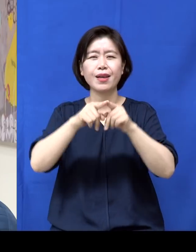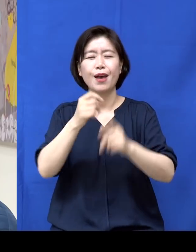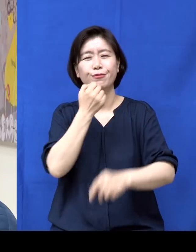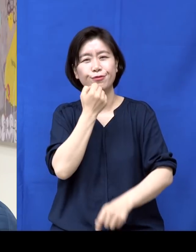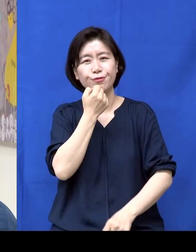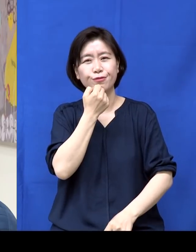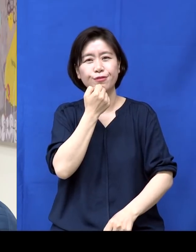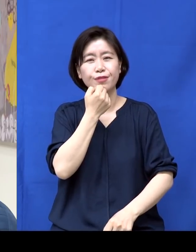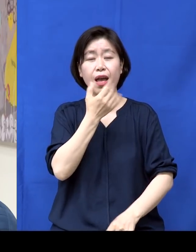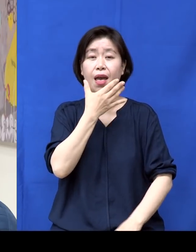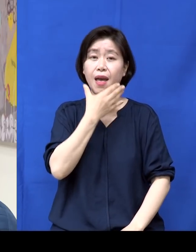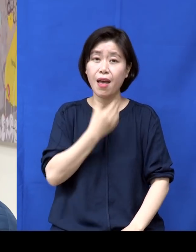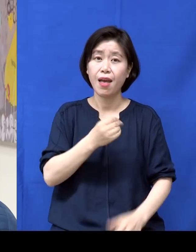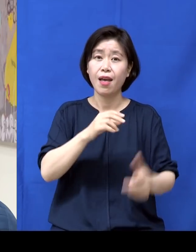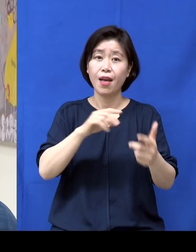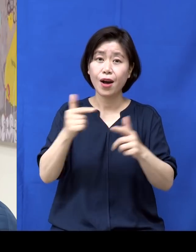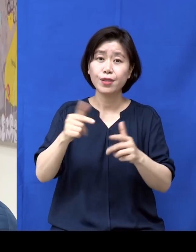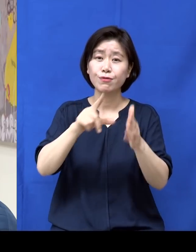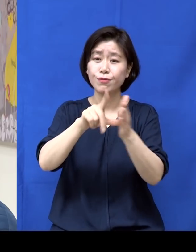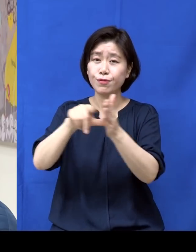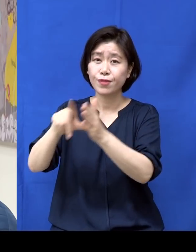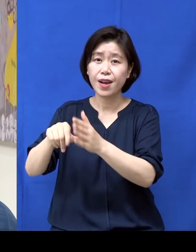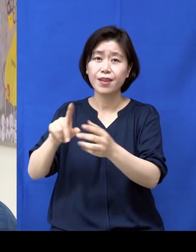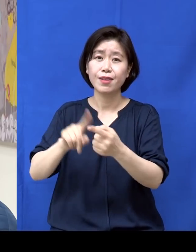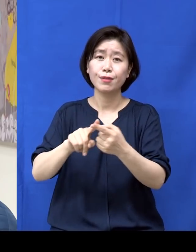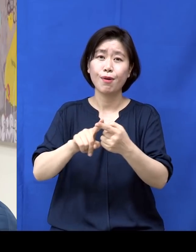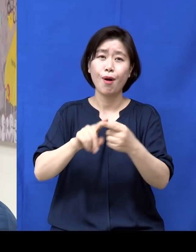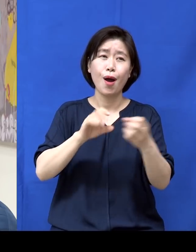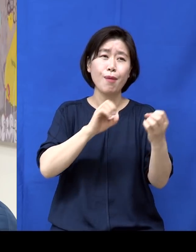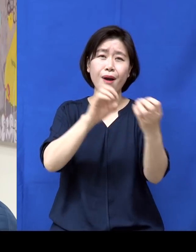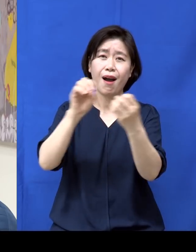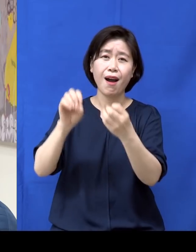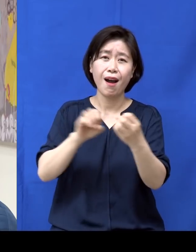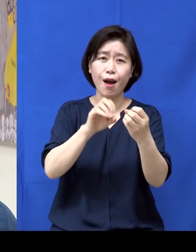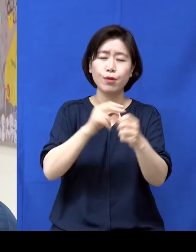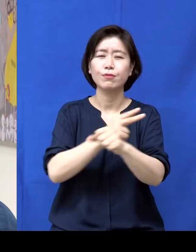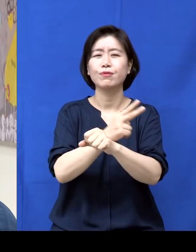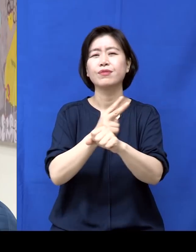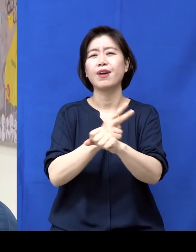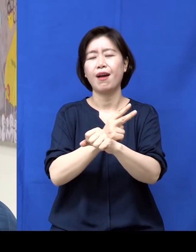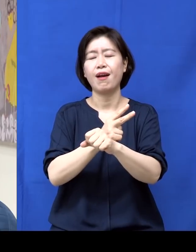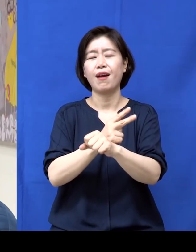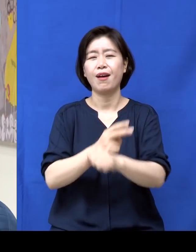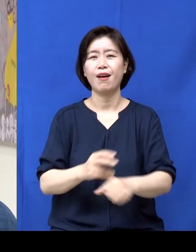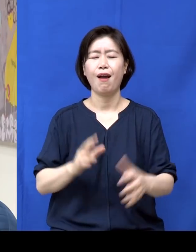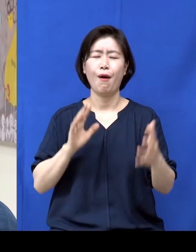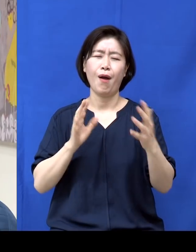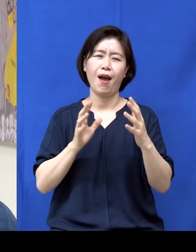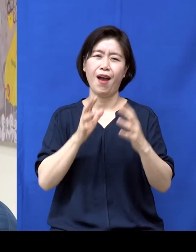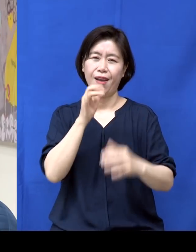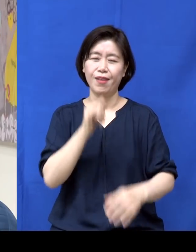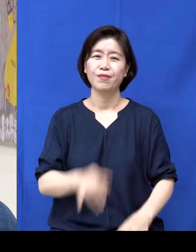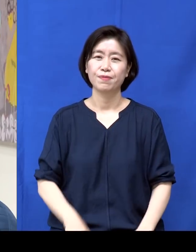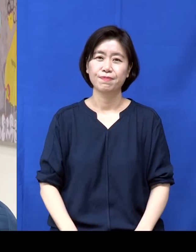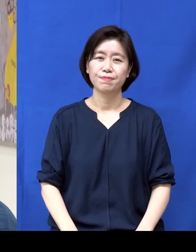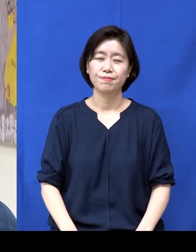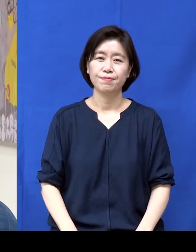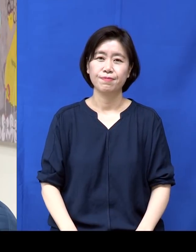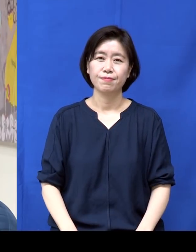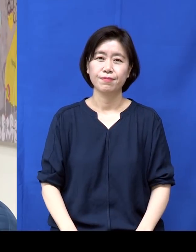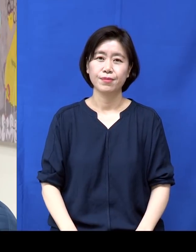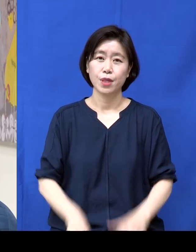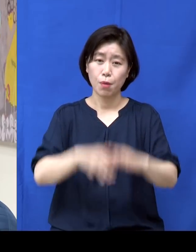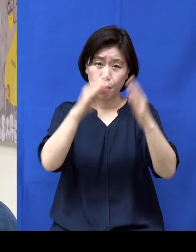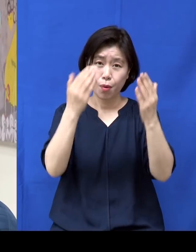그 이야기들을 나누기 시작한 거예요. 뭐 한 두 시간 동안을 하면서 온 가족이 그 이야기를 하면서